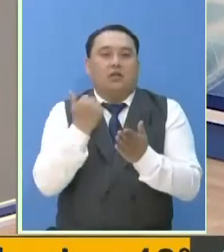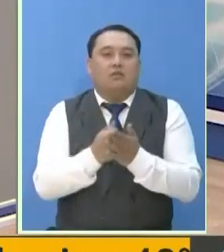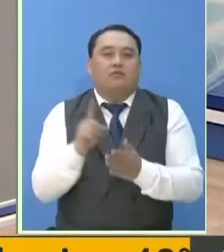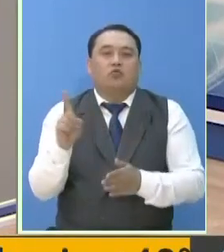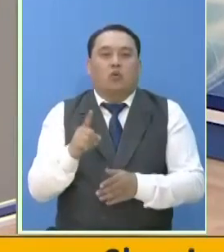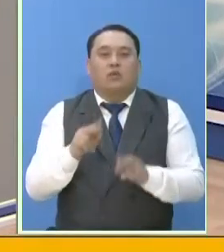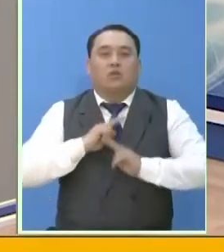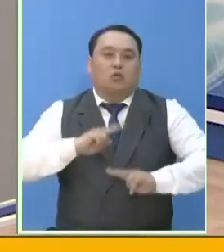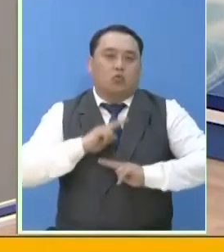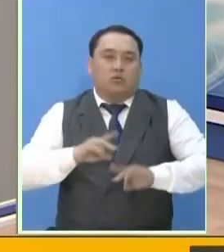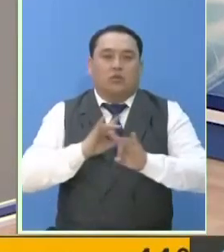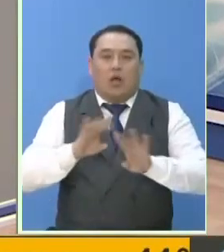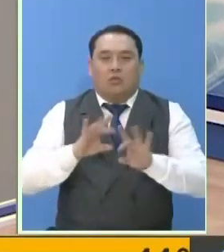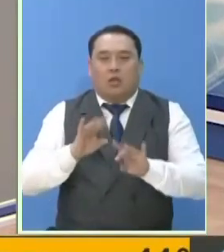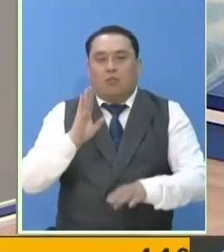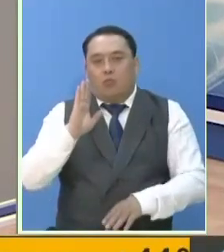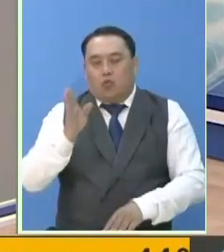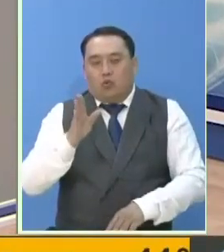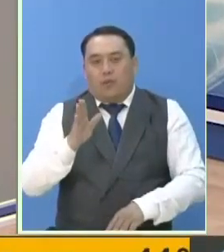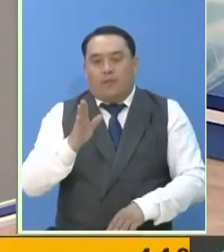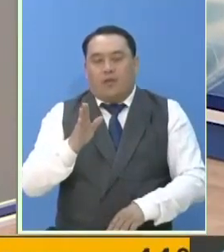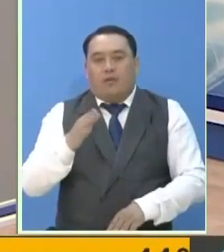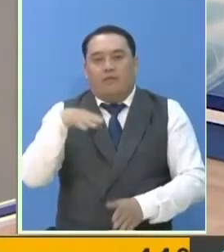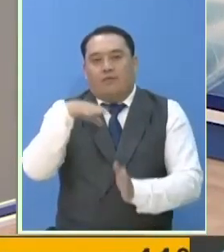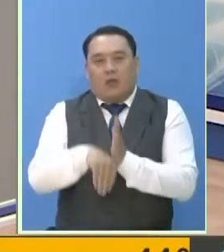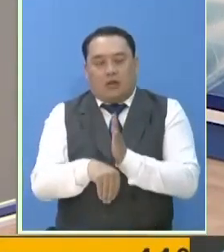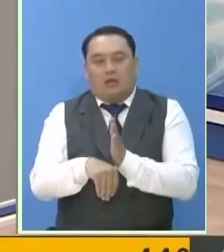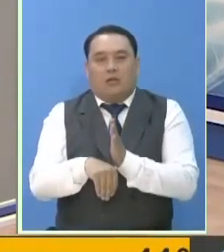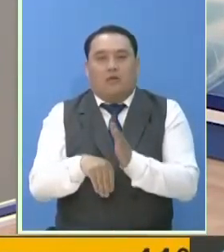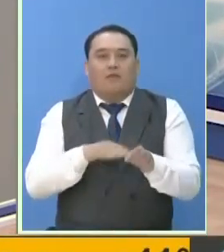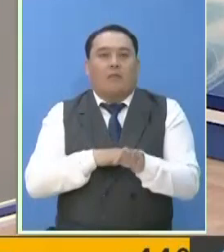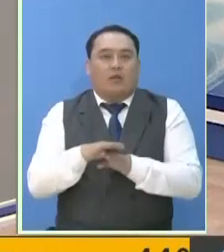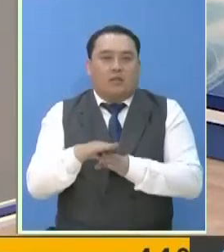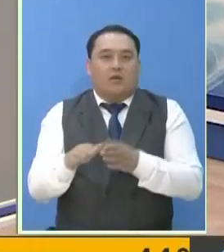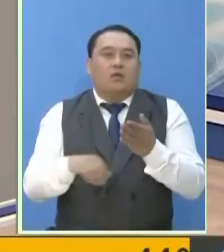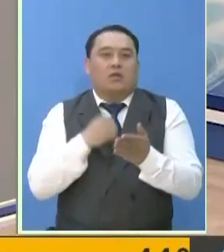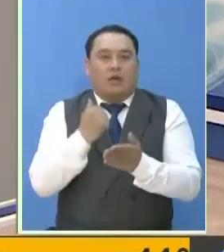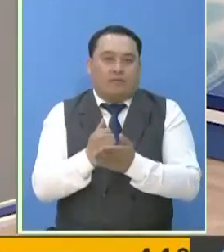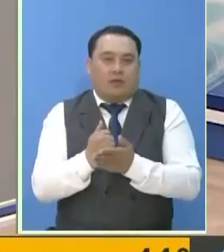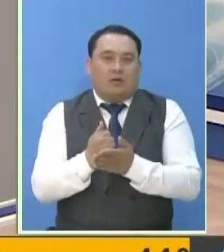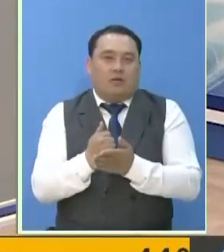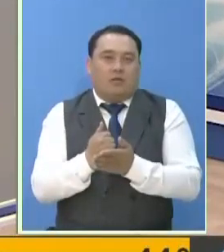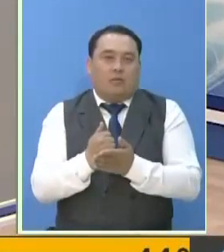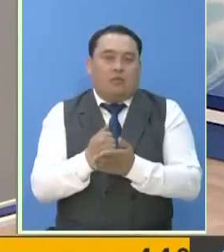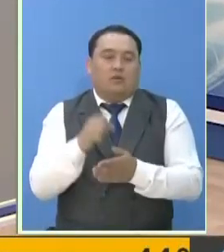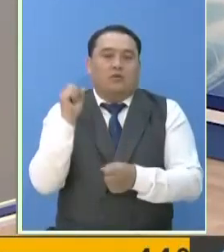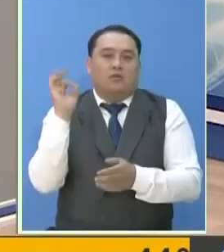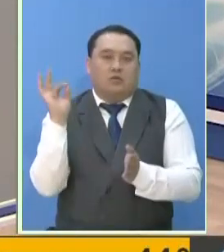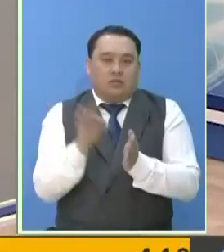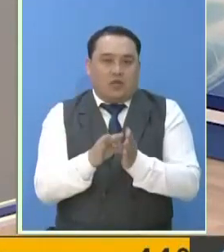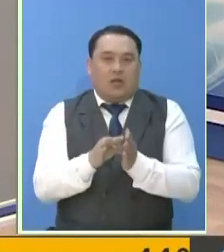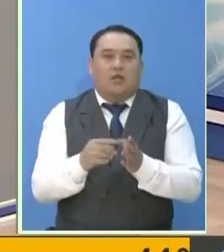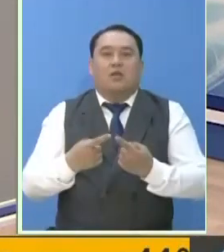сказала, сотрудники, которые будут непосредственно вносят свой вклад на реализацию основных задач